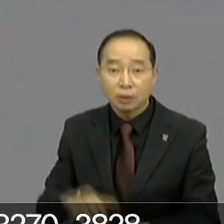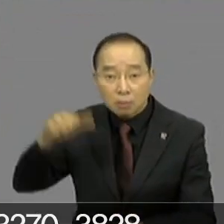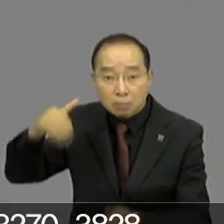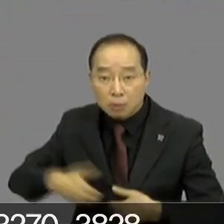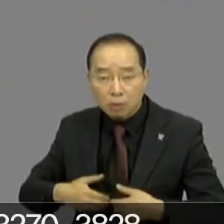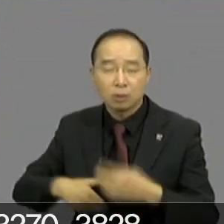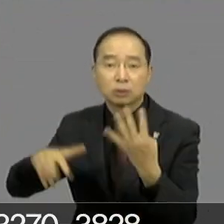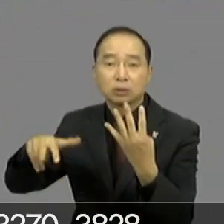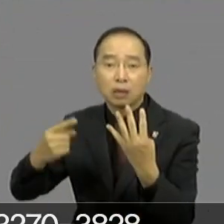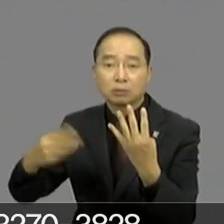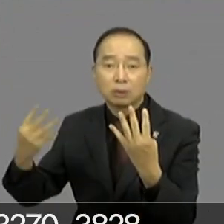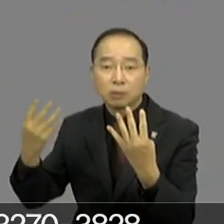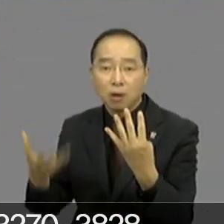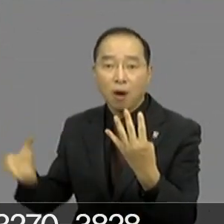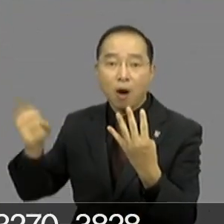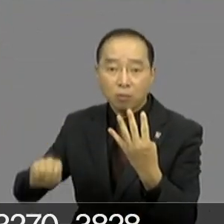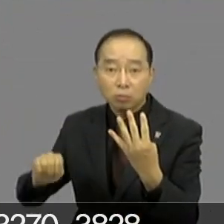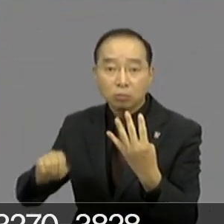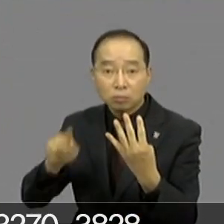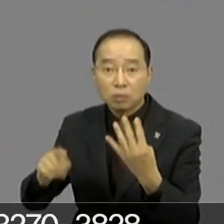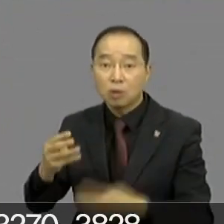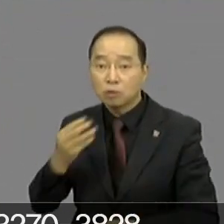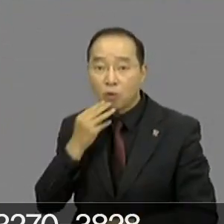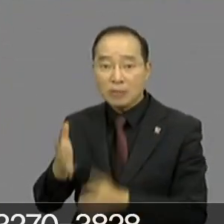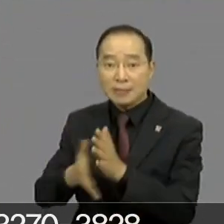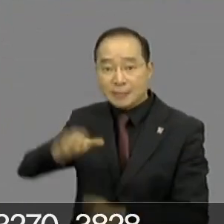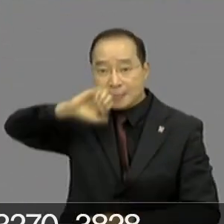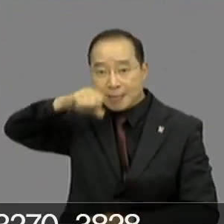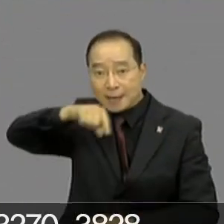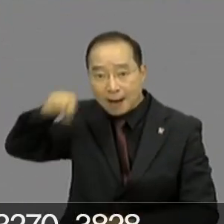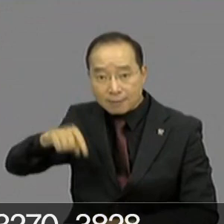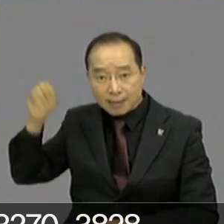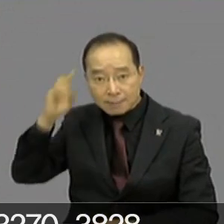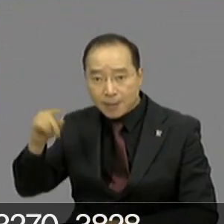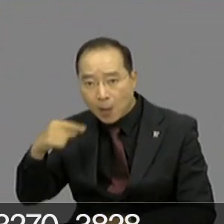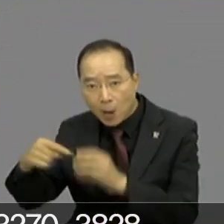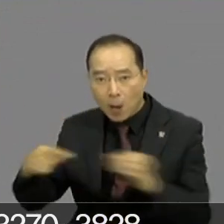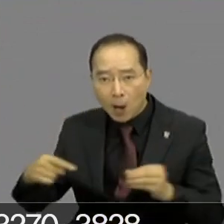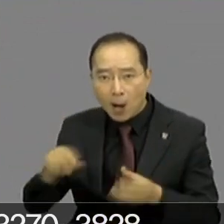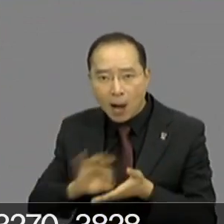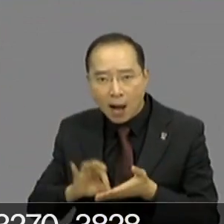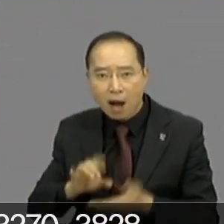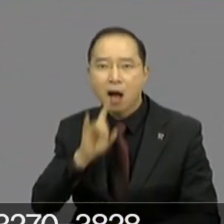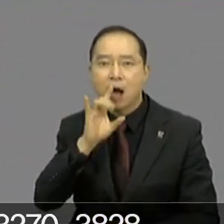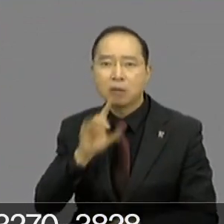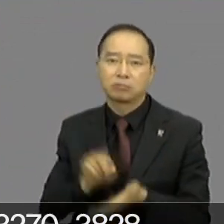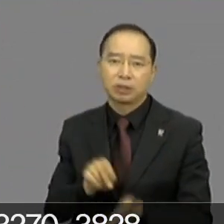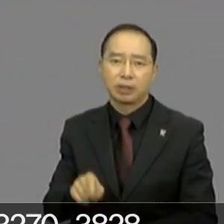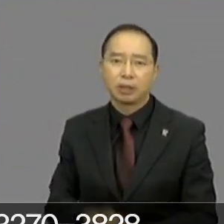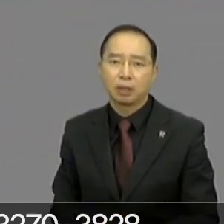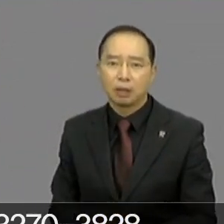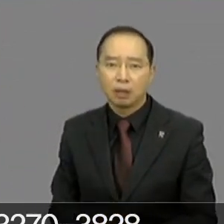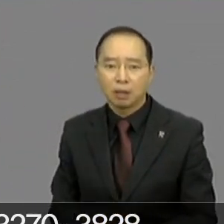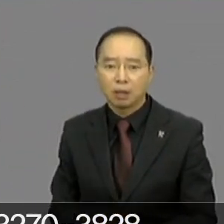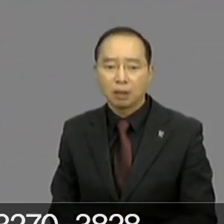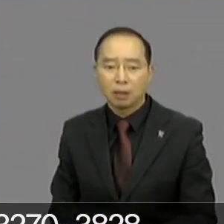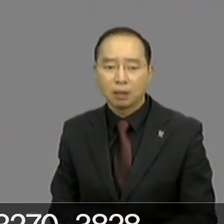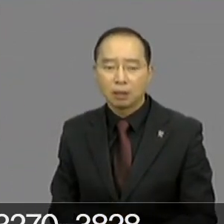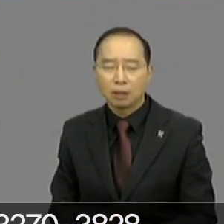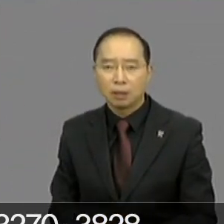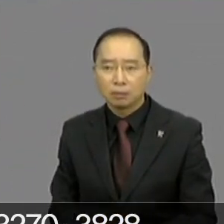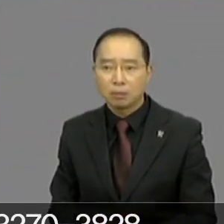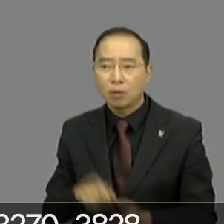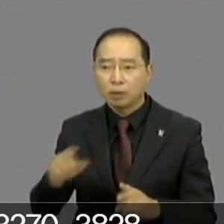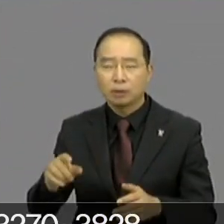서울 시 그 예산에서 갑자기 빼서 쓰기가 지금 힘든 그런 구조입니다 아 지금 3 제 2녀 그